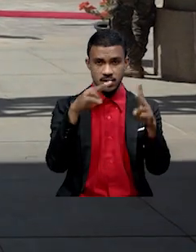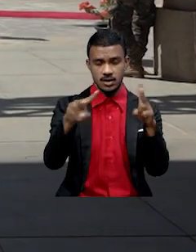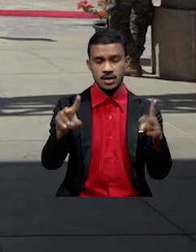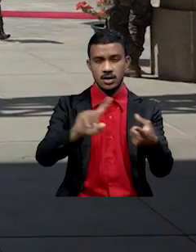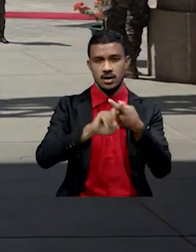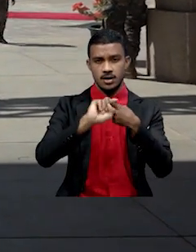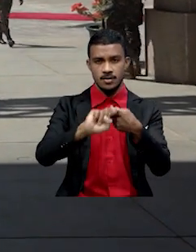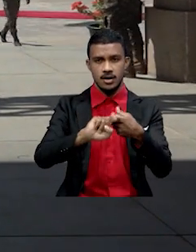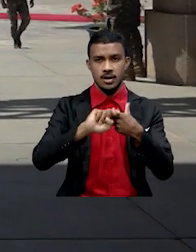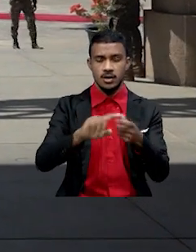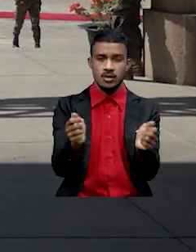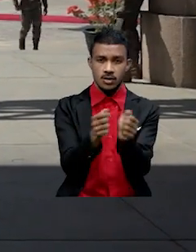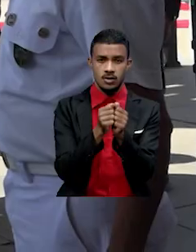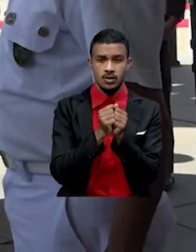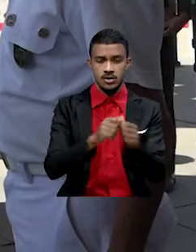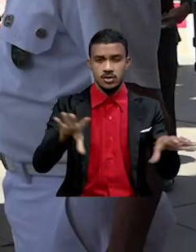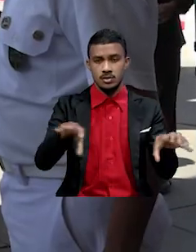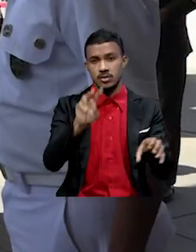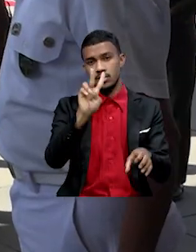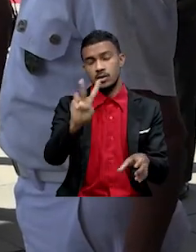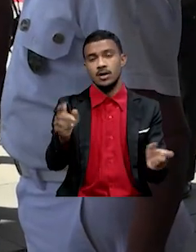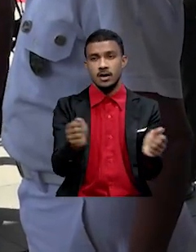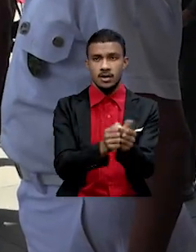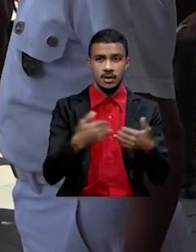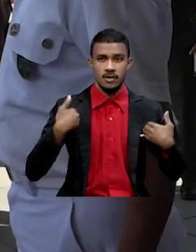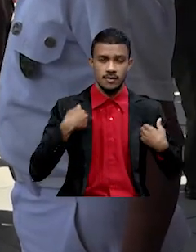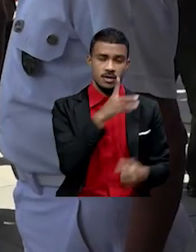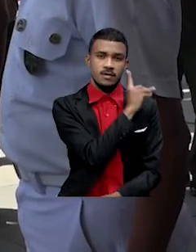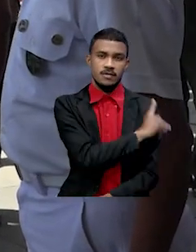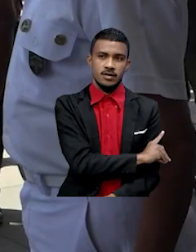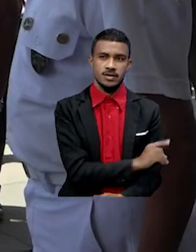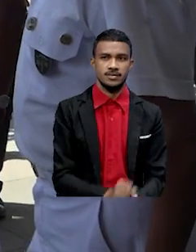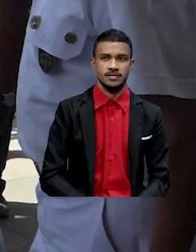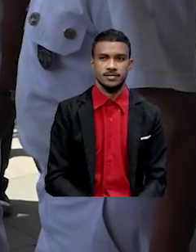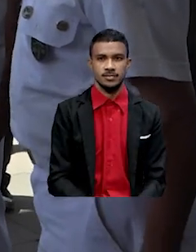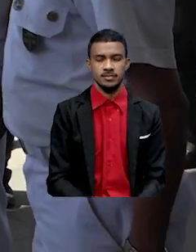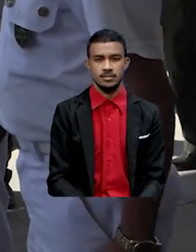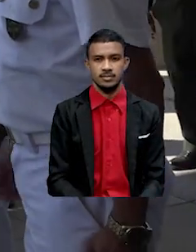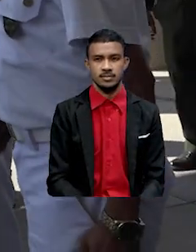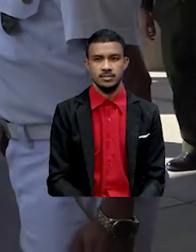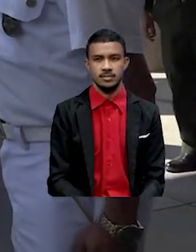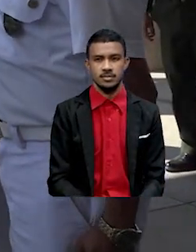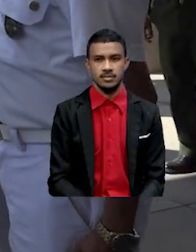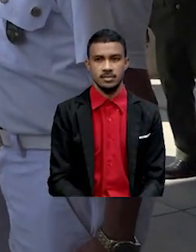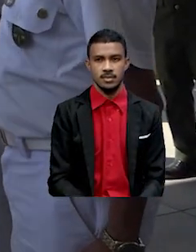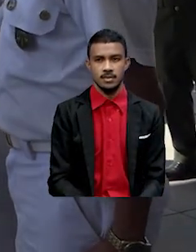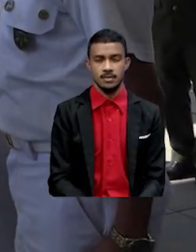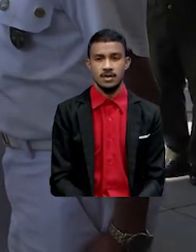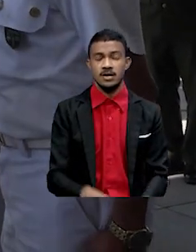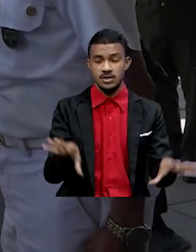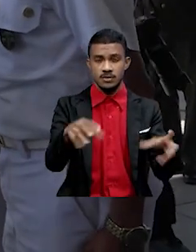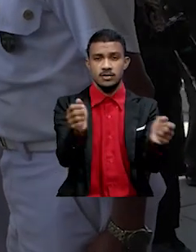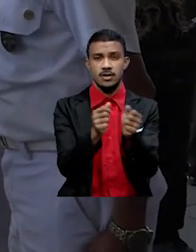hametin lutan relação institusang ura ne liu iha area defesa. Support kerjasama kita tahun